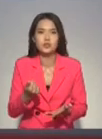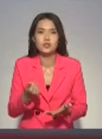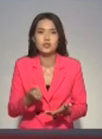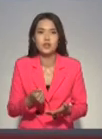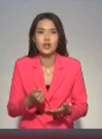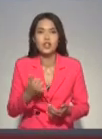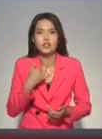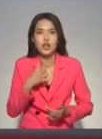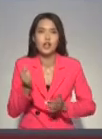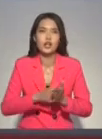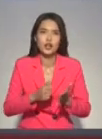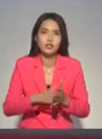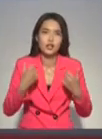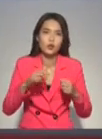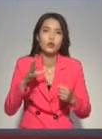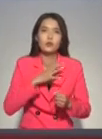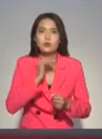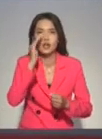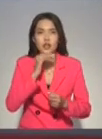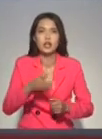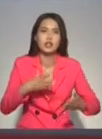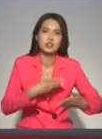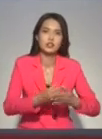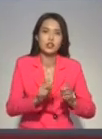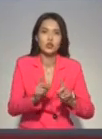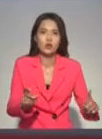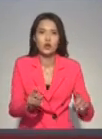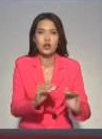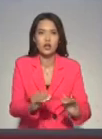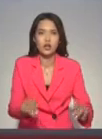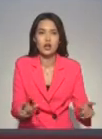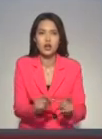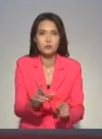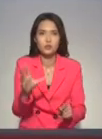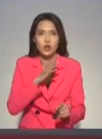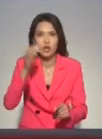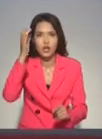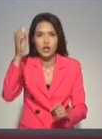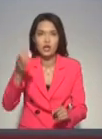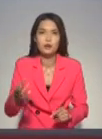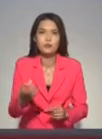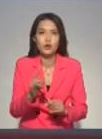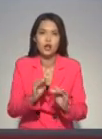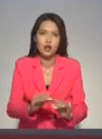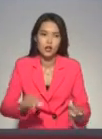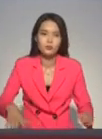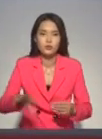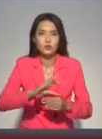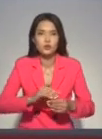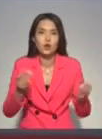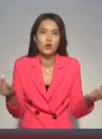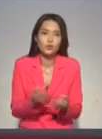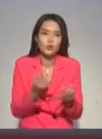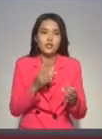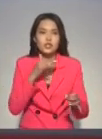мы проводим такие игры чтобы родители взаимодействовали со школой внося тем самым свой вклад в образование ребенка с этой целью Мы также